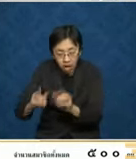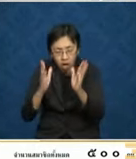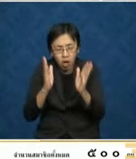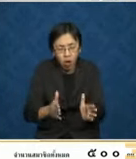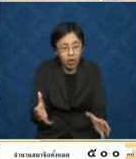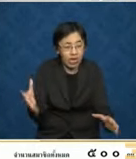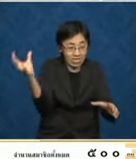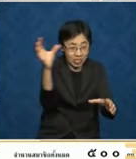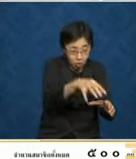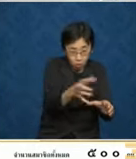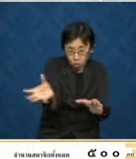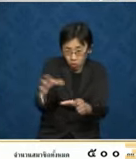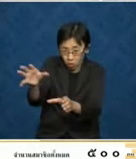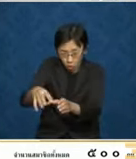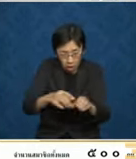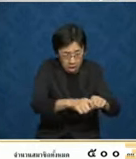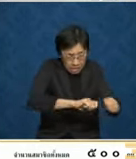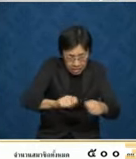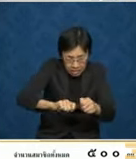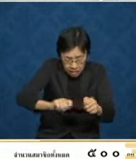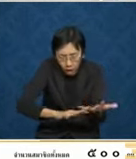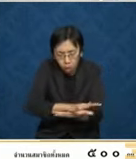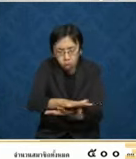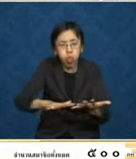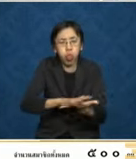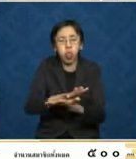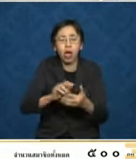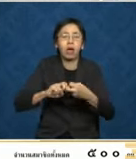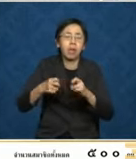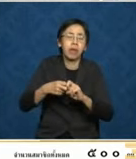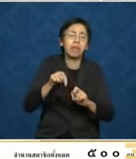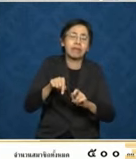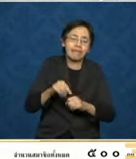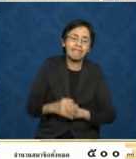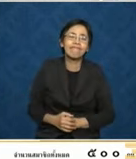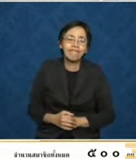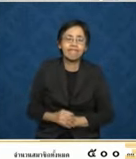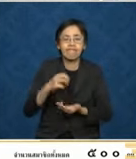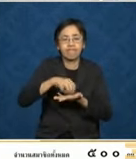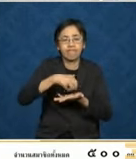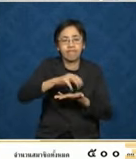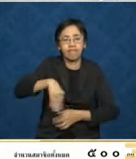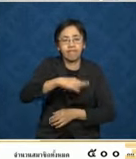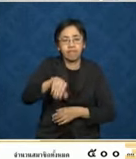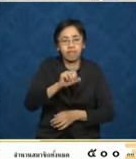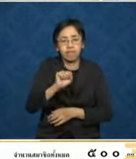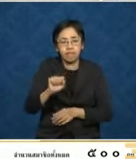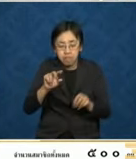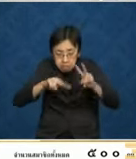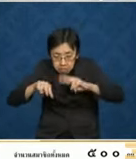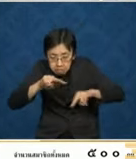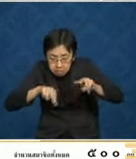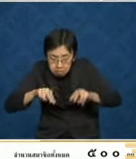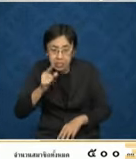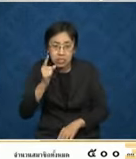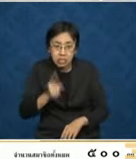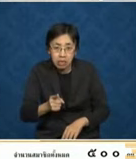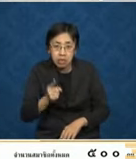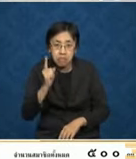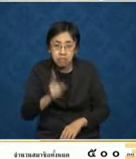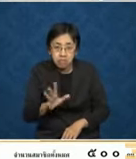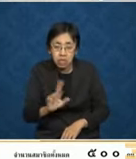ถุงขยะก็ปนกันหมดนะครับอันนี้ก็เป็นข้อมูลอีกด้านนึงนะครับก็ฝากเพื่อนสมาชิกนะครับได้ลองไปตรวจสอบดูว่าจริงเท็จอย่างไรน